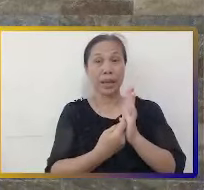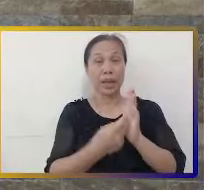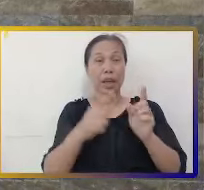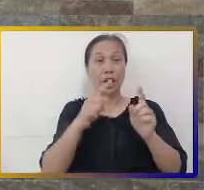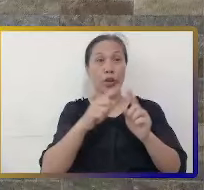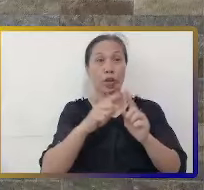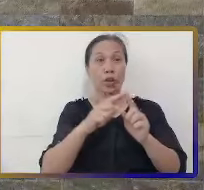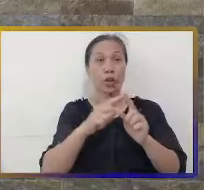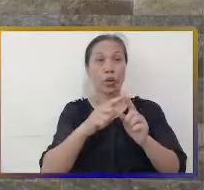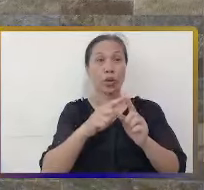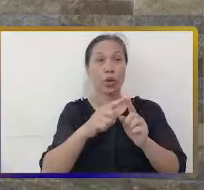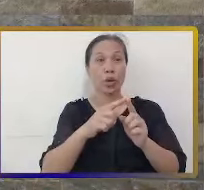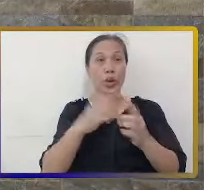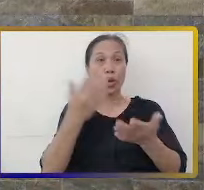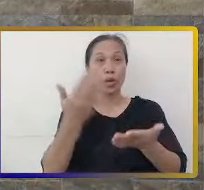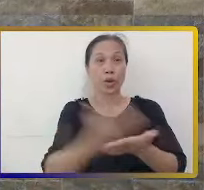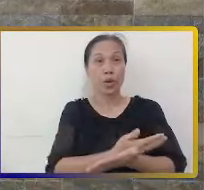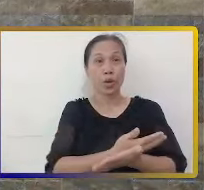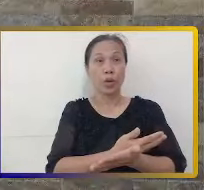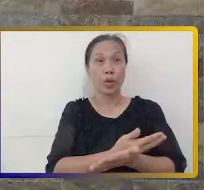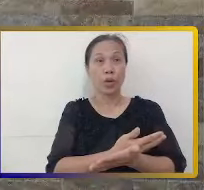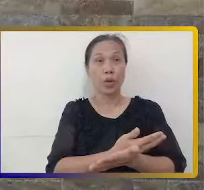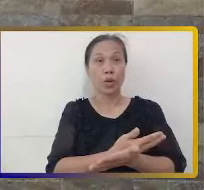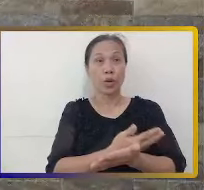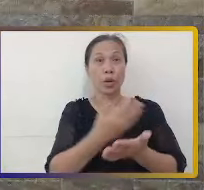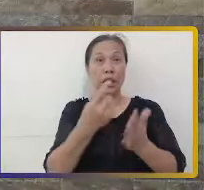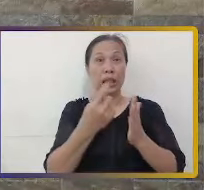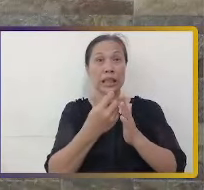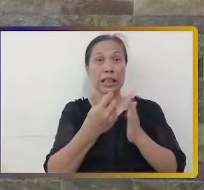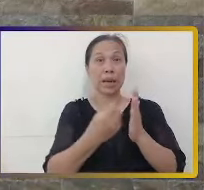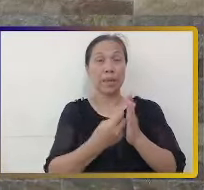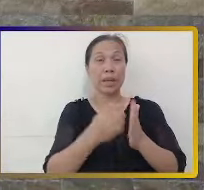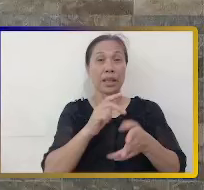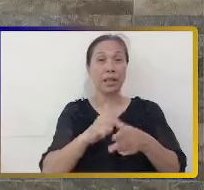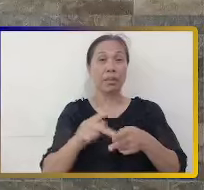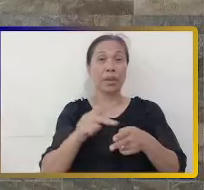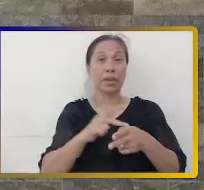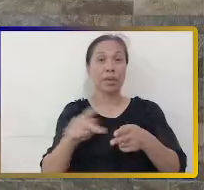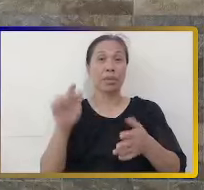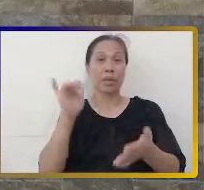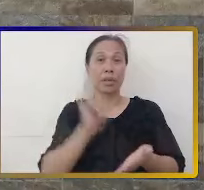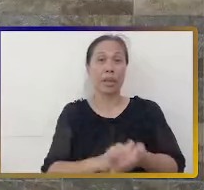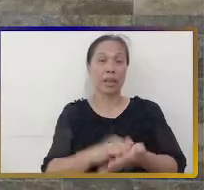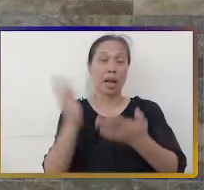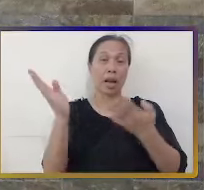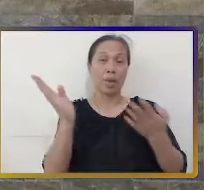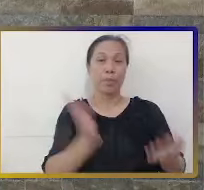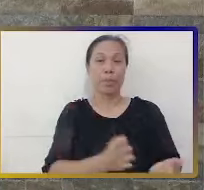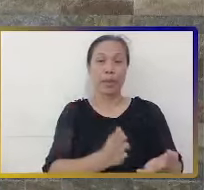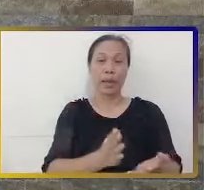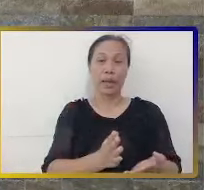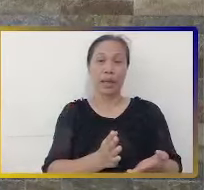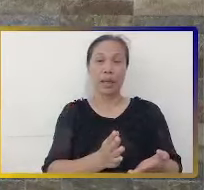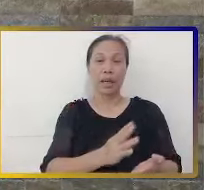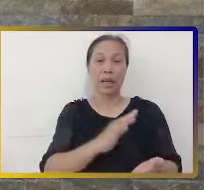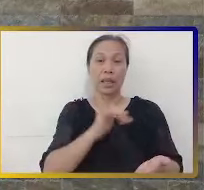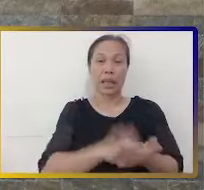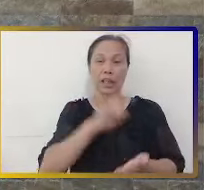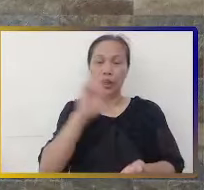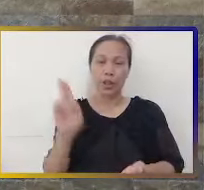yung principle na dadalhin sa gawain ng Panginoon at gagamitin ang lingkod ng Panginoon at